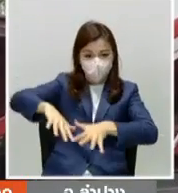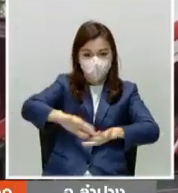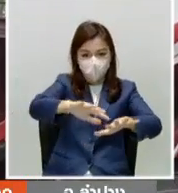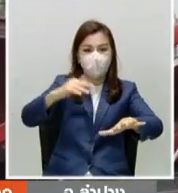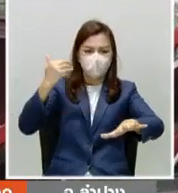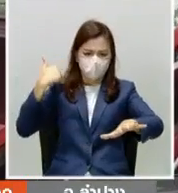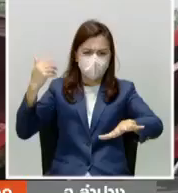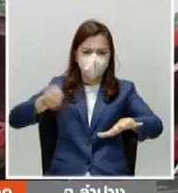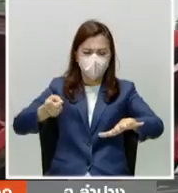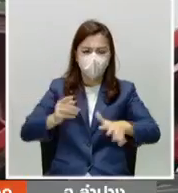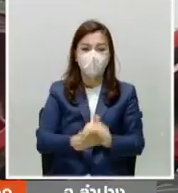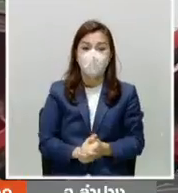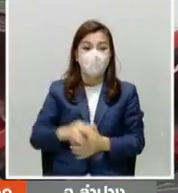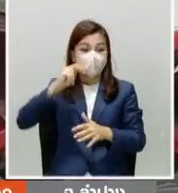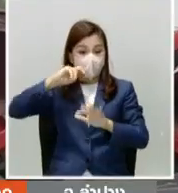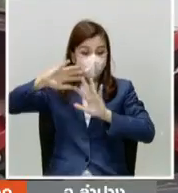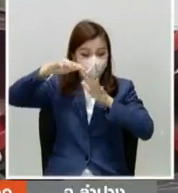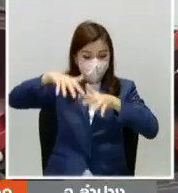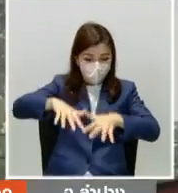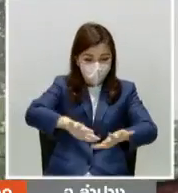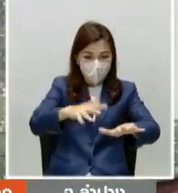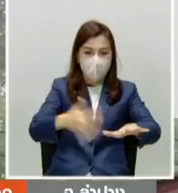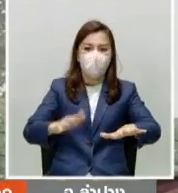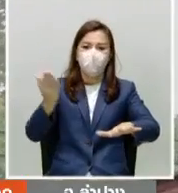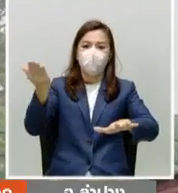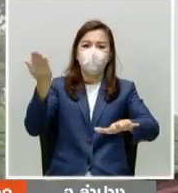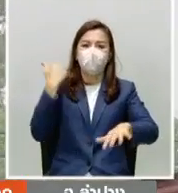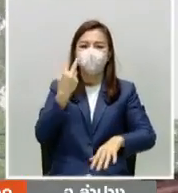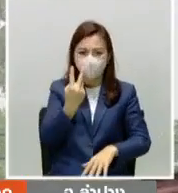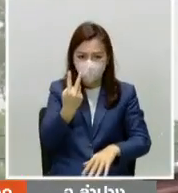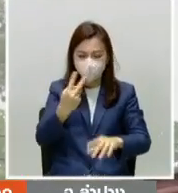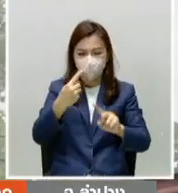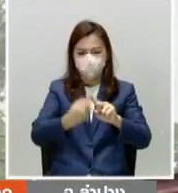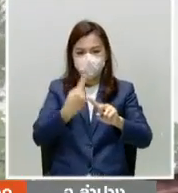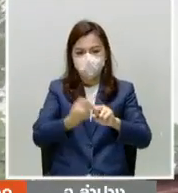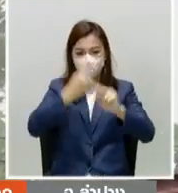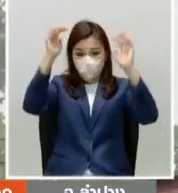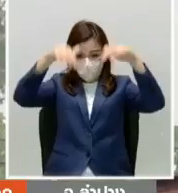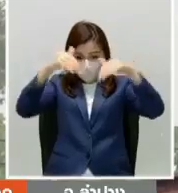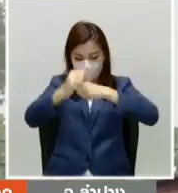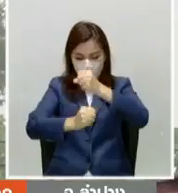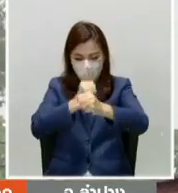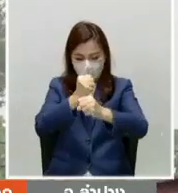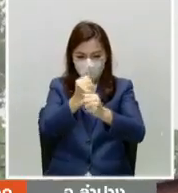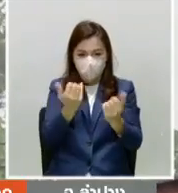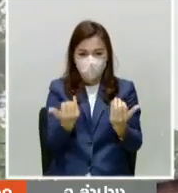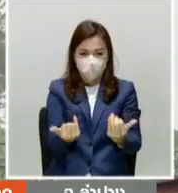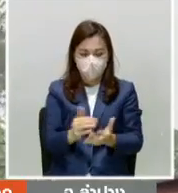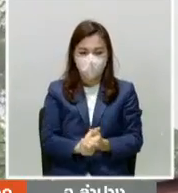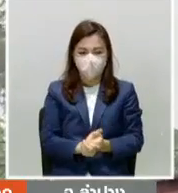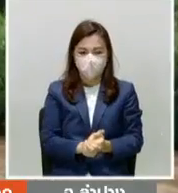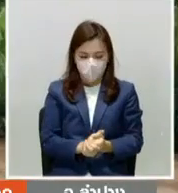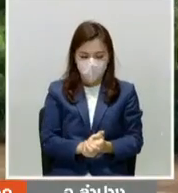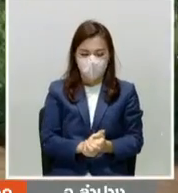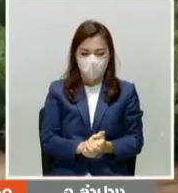แห่งนี้นะคะประสบภัยน้ำป่าไหลหลากมาแล้ว2ครั้งในช่วงฤดูฝนปีนี้ค่ะทางด้านของปภ.ล